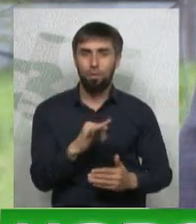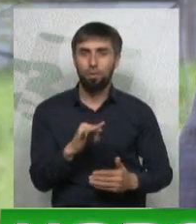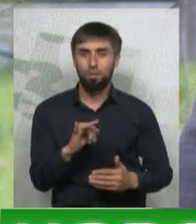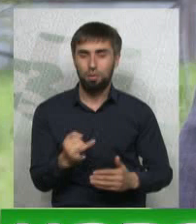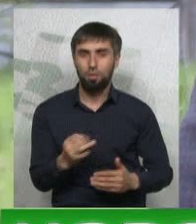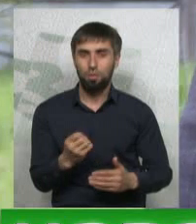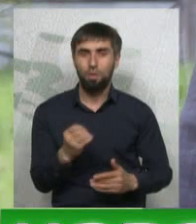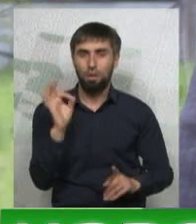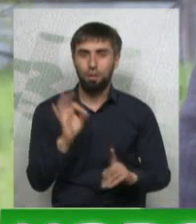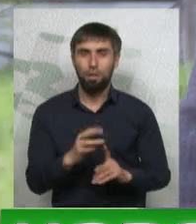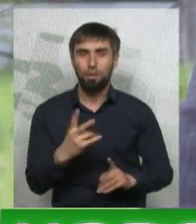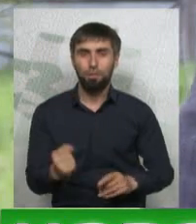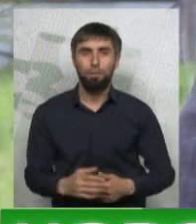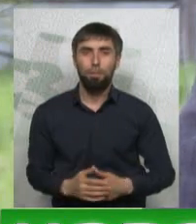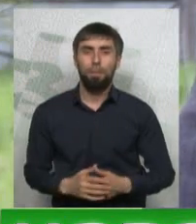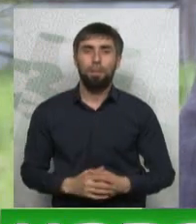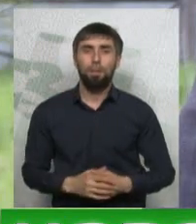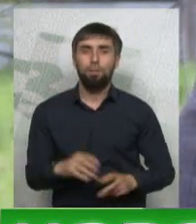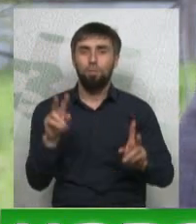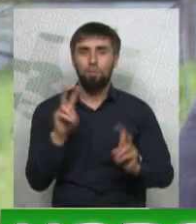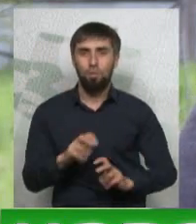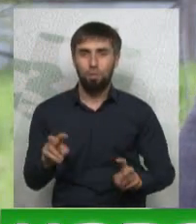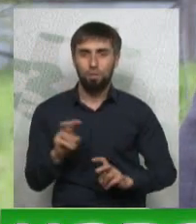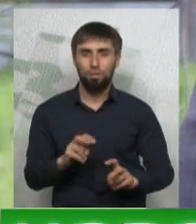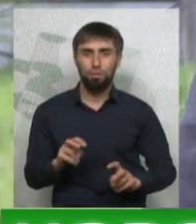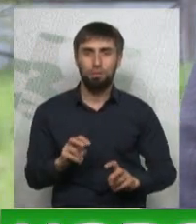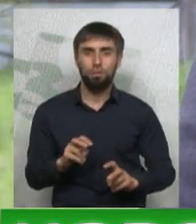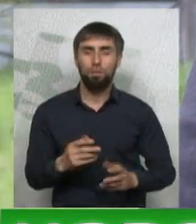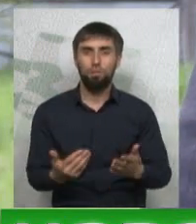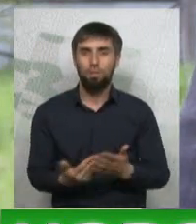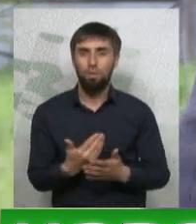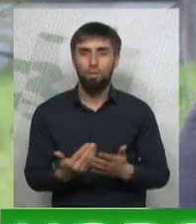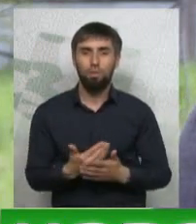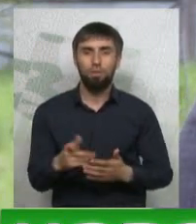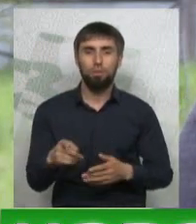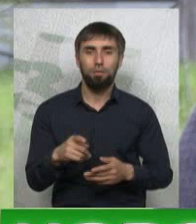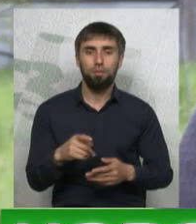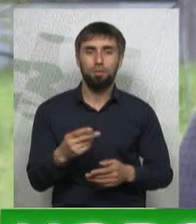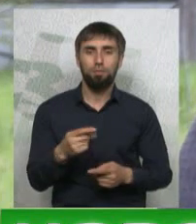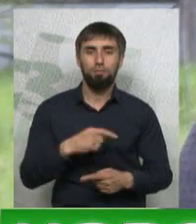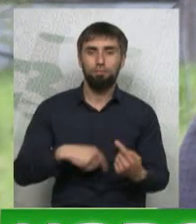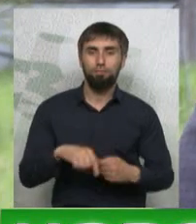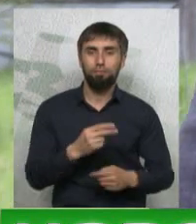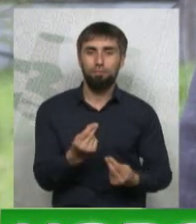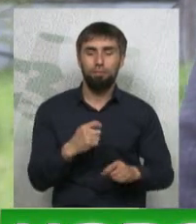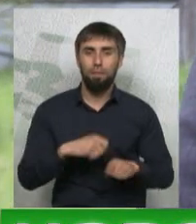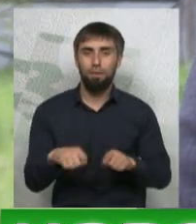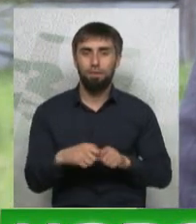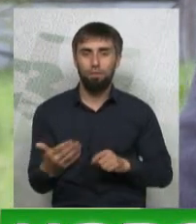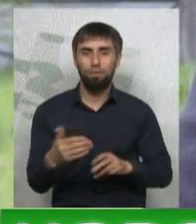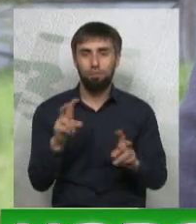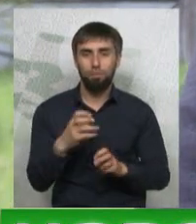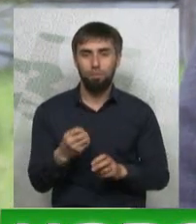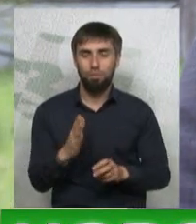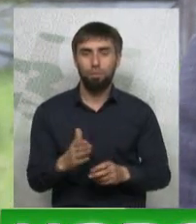числе нацелены на поиск новых партнеров нашими предприятиями, нашими